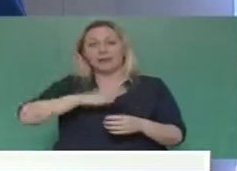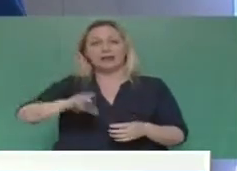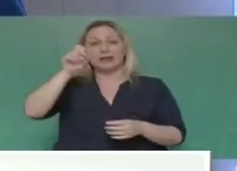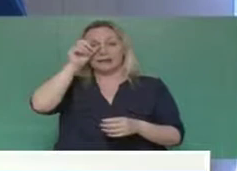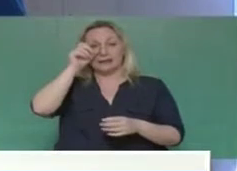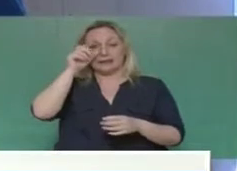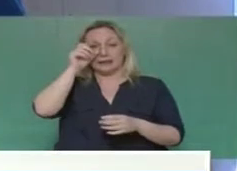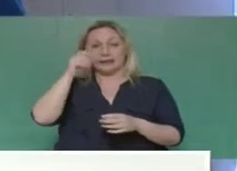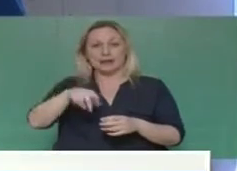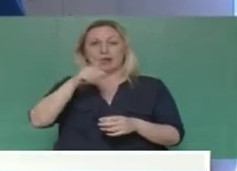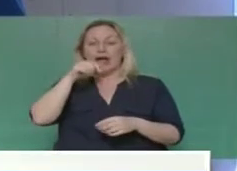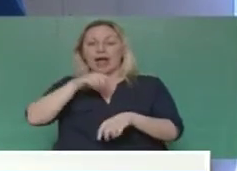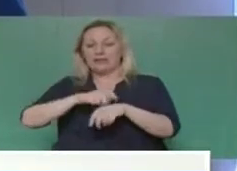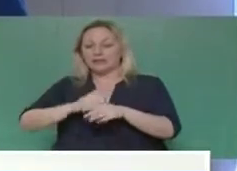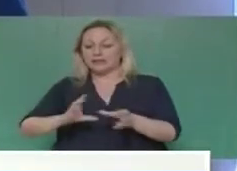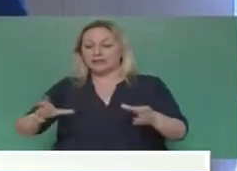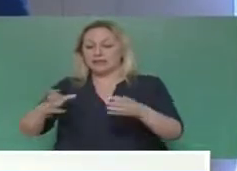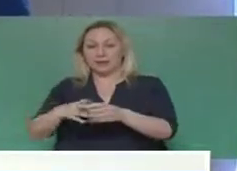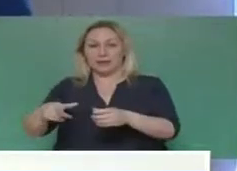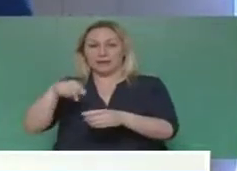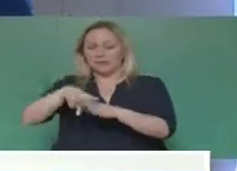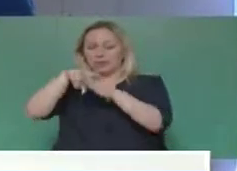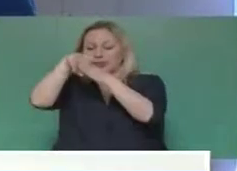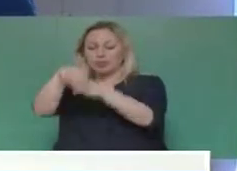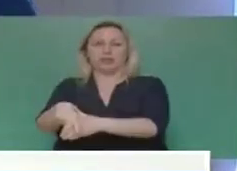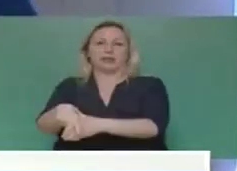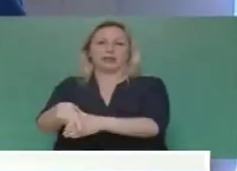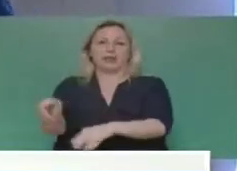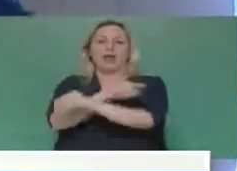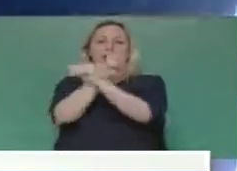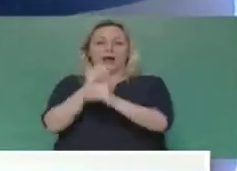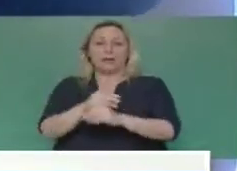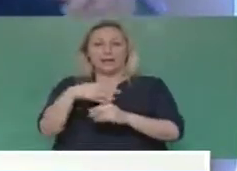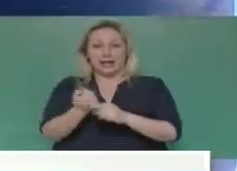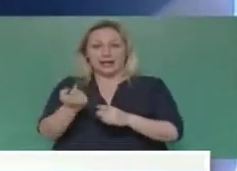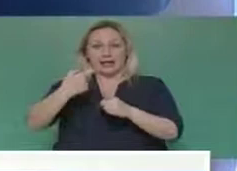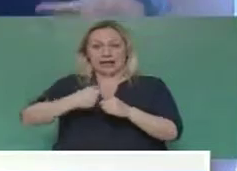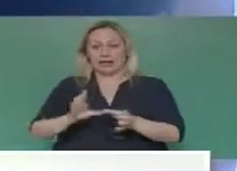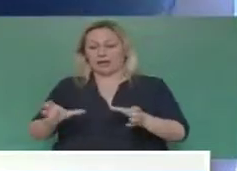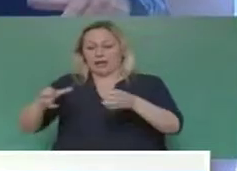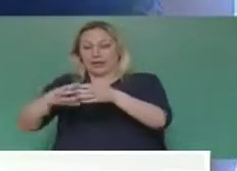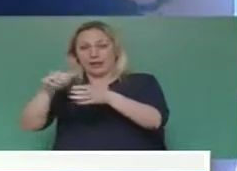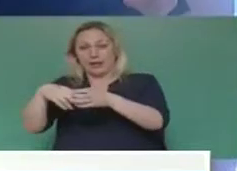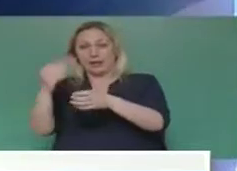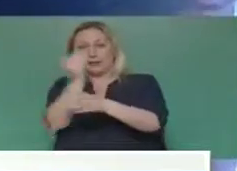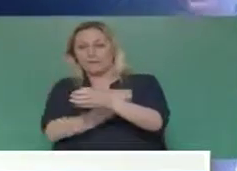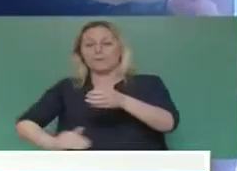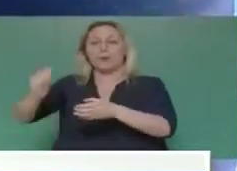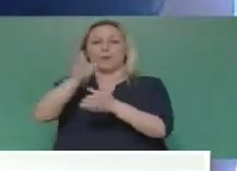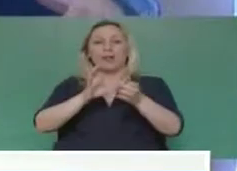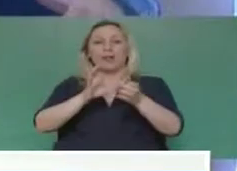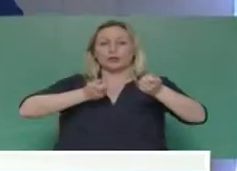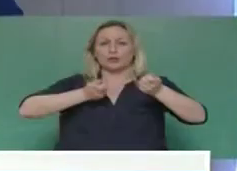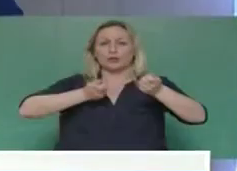υποτελείς διαφόρων κομισαρίων. Εξού και προβλέπονται εκτός από τους αποκεντρωμένους, υπάρχει και ένα άλλο όργανο που εποπτεύει από πάνω. Οι συντονιστές, δεν λέγονται πώς